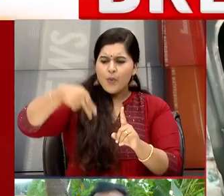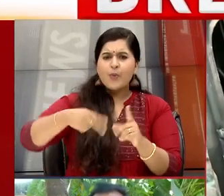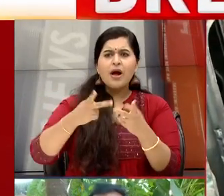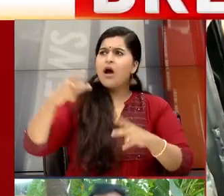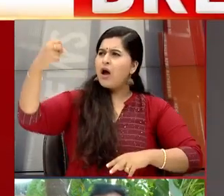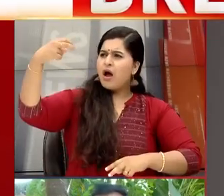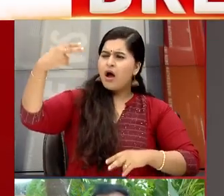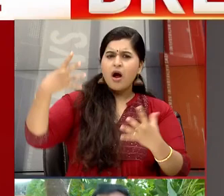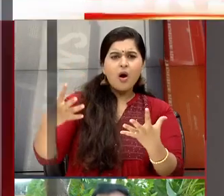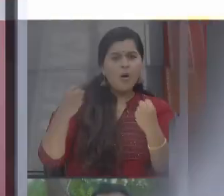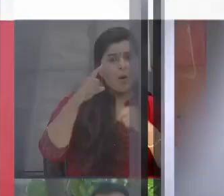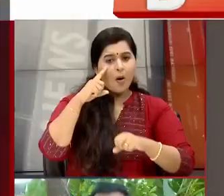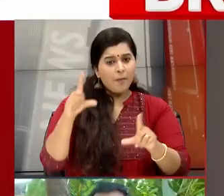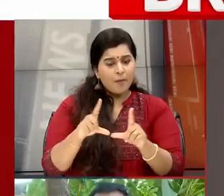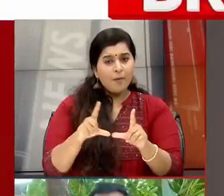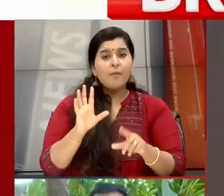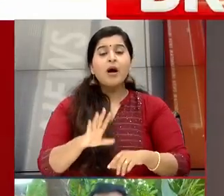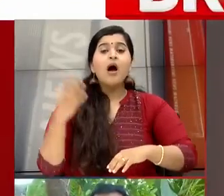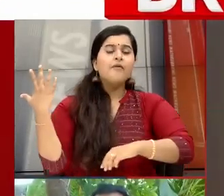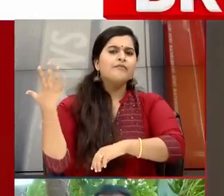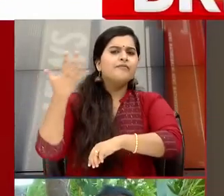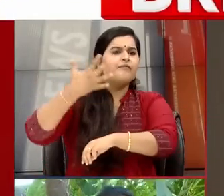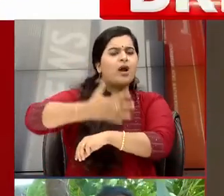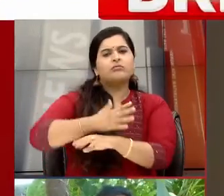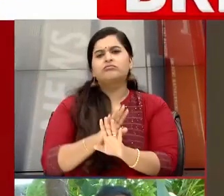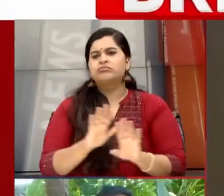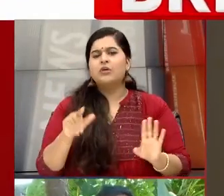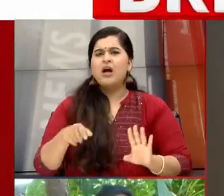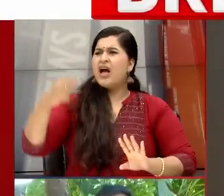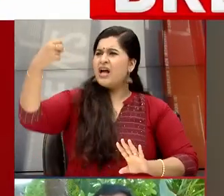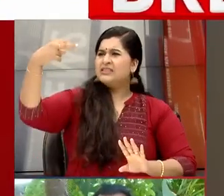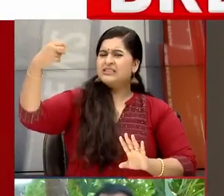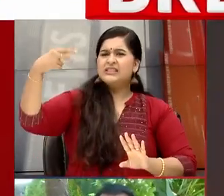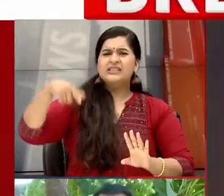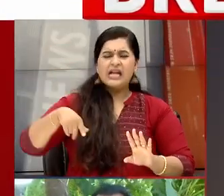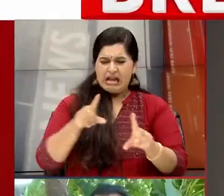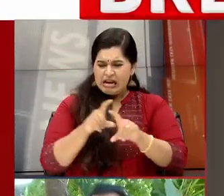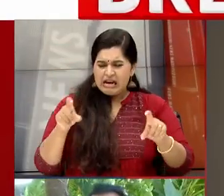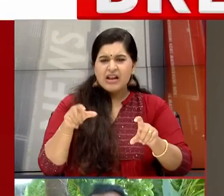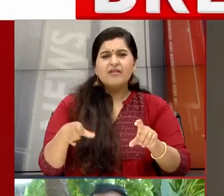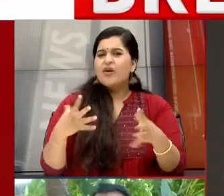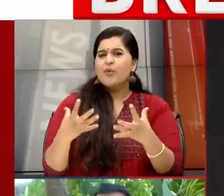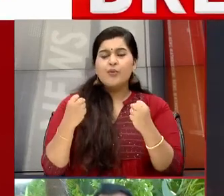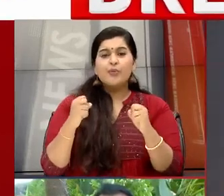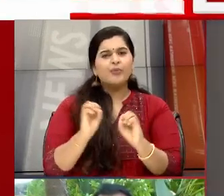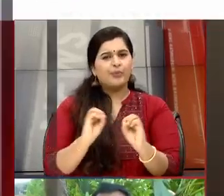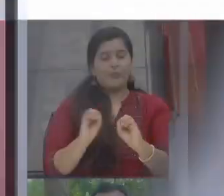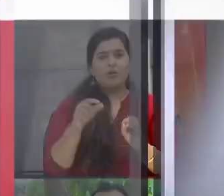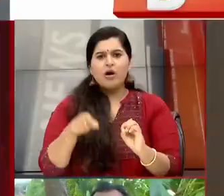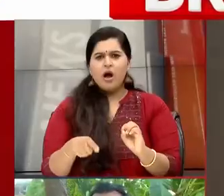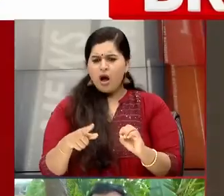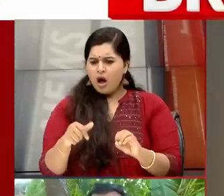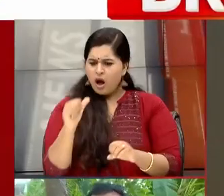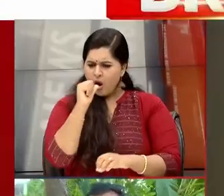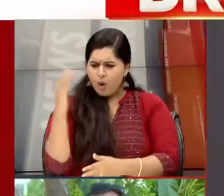പക്ഷേ പലയിടത്തും 5 ദിവസം മാത്രമാണ് ബാക്കപ്പ് ഉണ്ടായിരുന്നത്. അതുകൊണ്ട് പലയിടത്തെ CCTV കൃത്യമായി ലഭിച്ചിട്ടില്ല. CCTV കിട്ടിയതിൽ നിന്നും ഇവർ കുപ്പിയിൽ